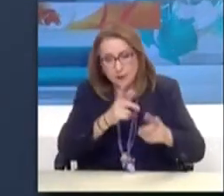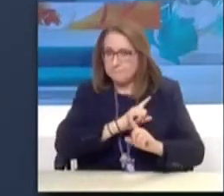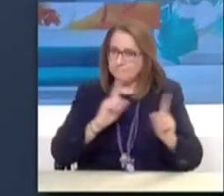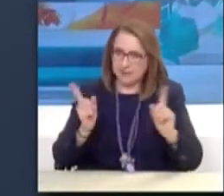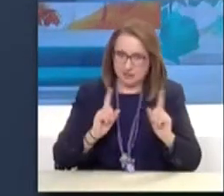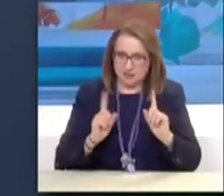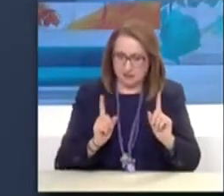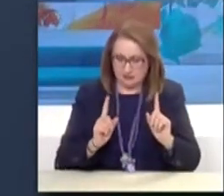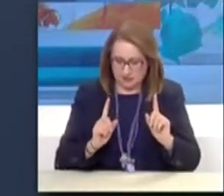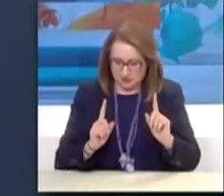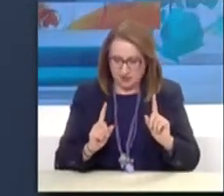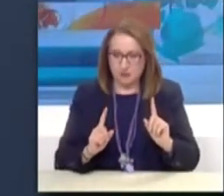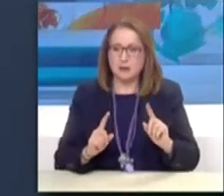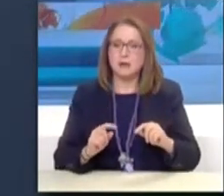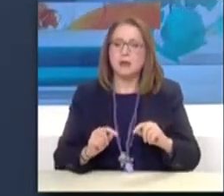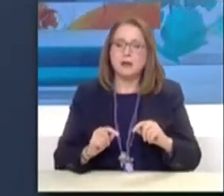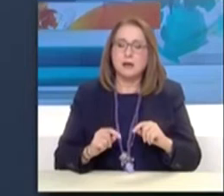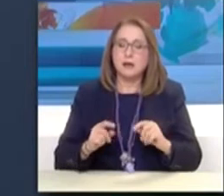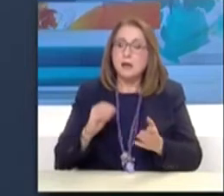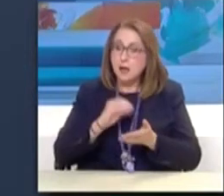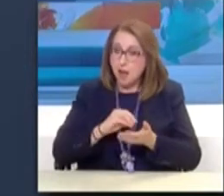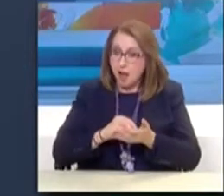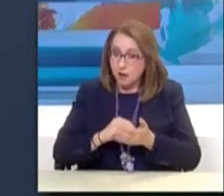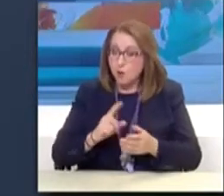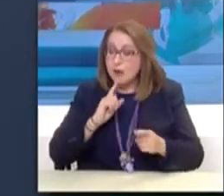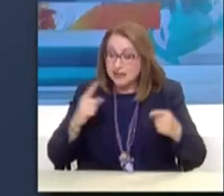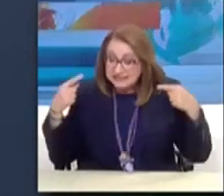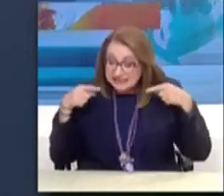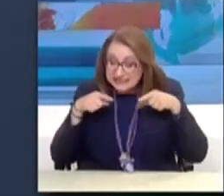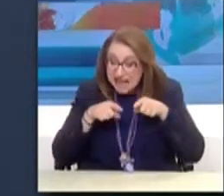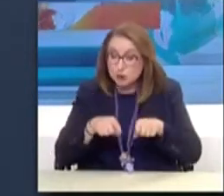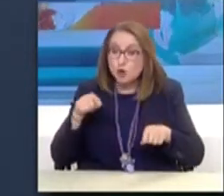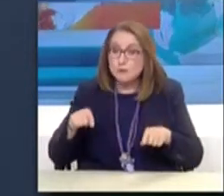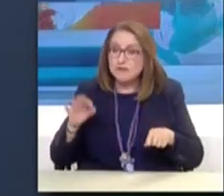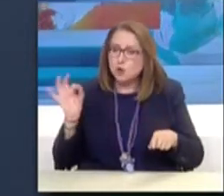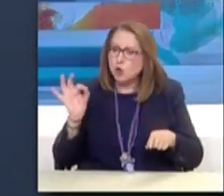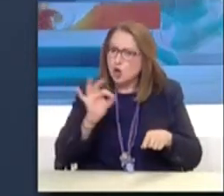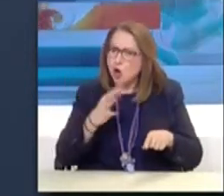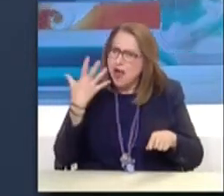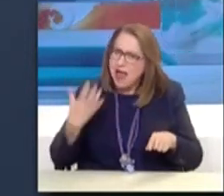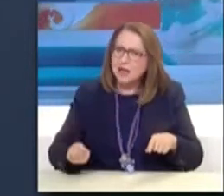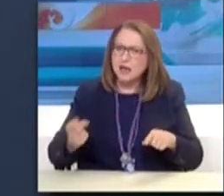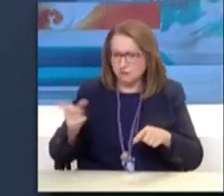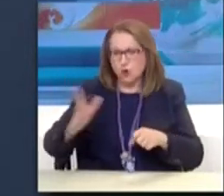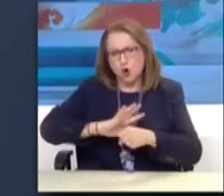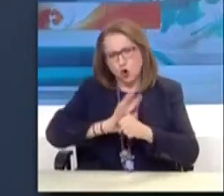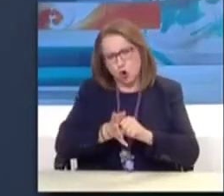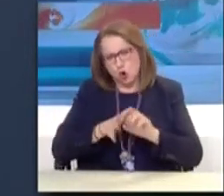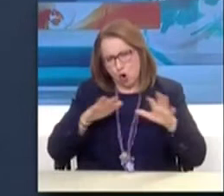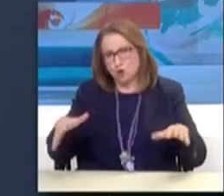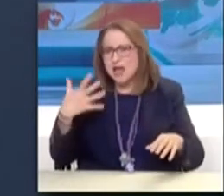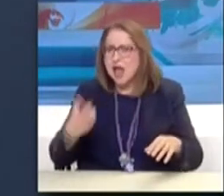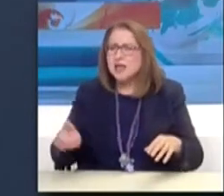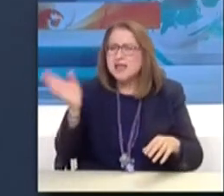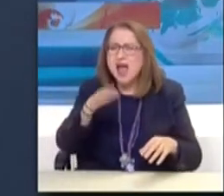Επίσης πρέπει να καταλάβουμε ότι ταυτόχρονα με τον ιό αυτό κυκλοφορούν ένα σωρό άλλοι ιοί του αναπνευστικού